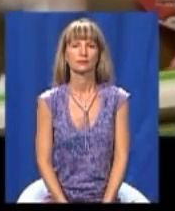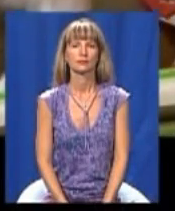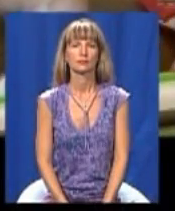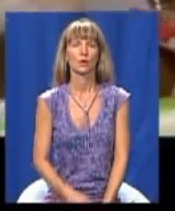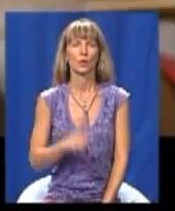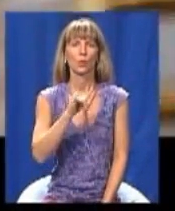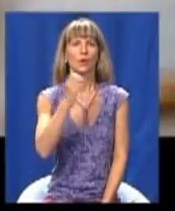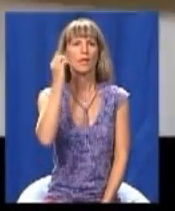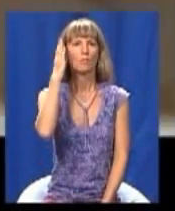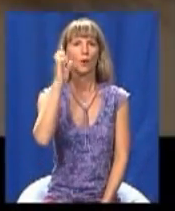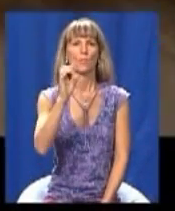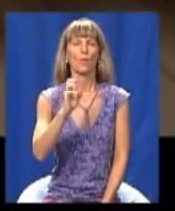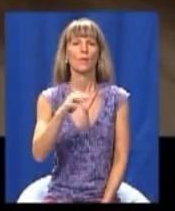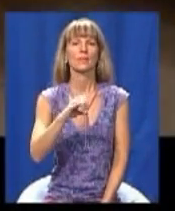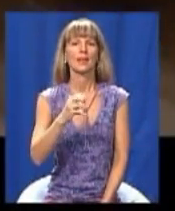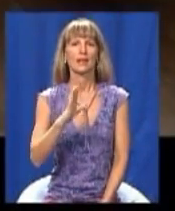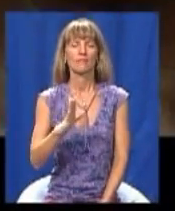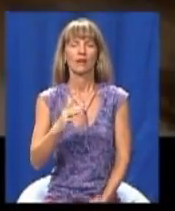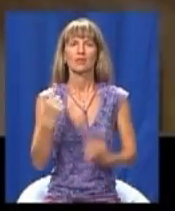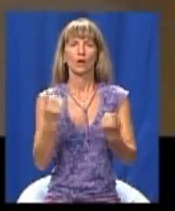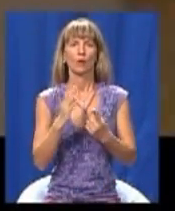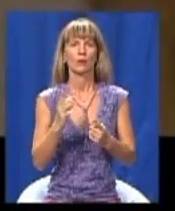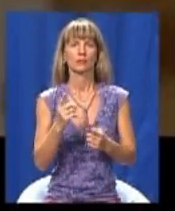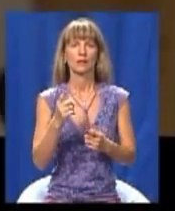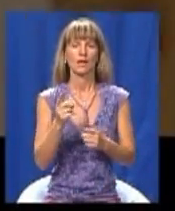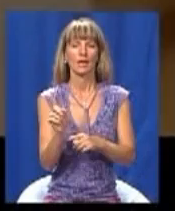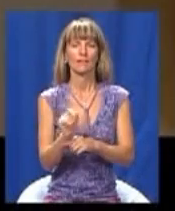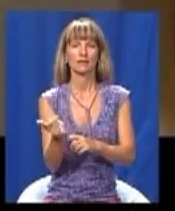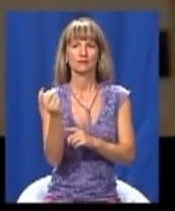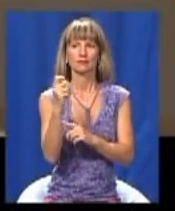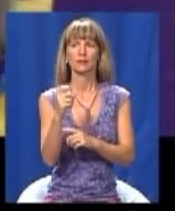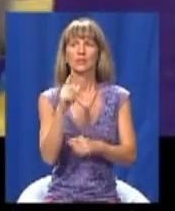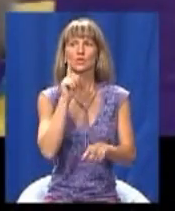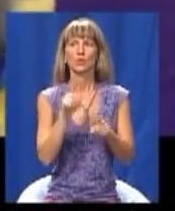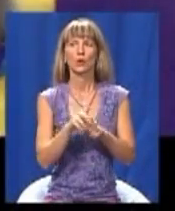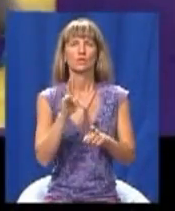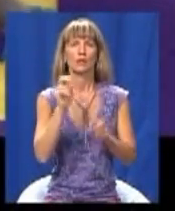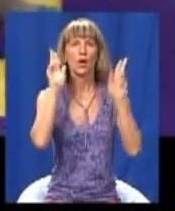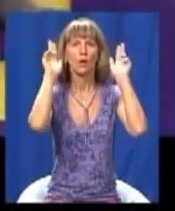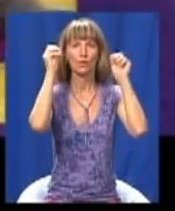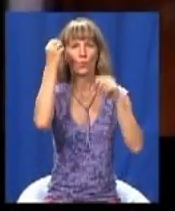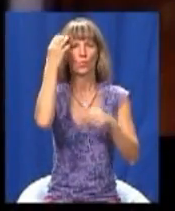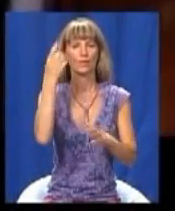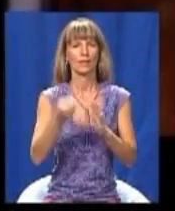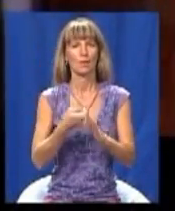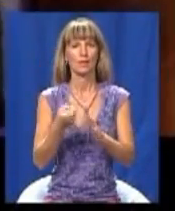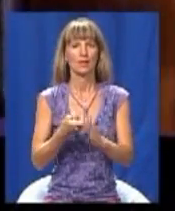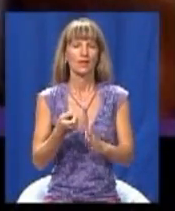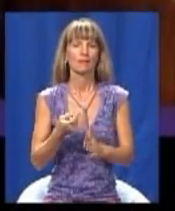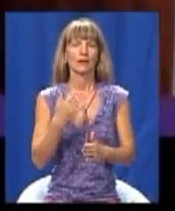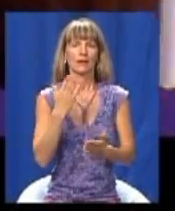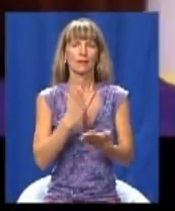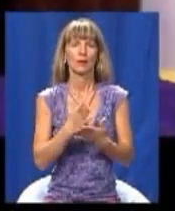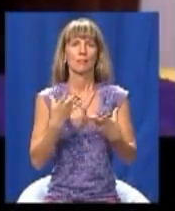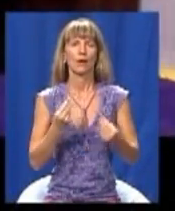У японських бобтейлів незвичайний закручений хвіст. Цим коти схожі на кроликів. Вони розумні, допитливі, мають приємний